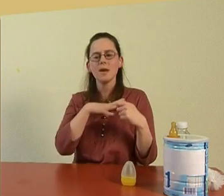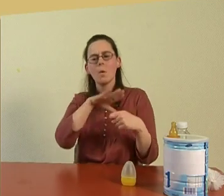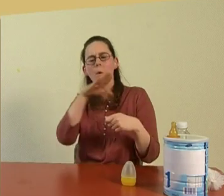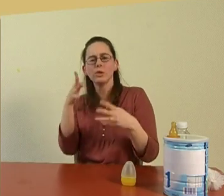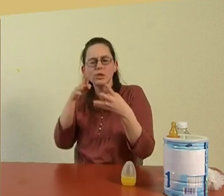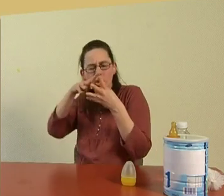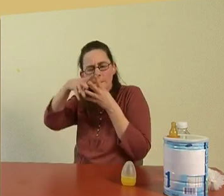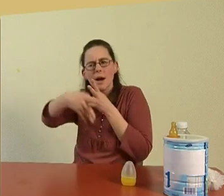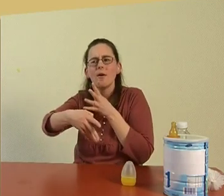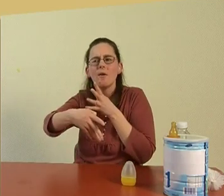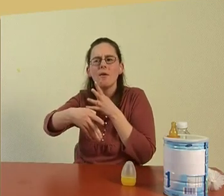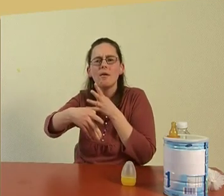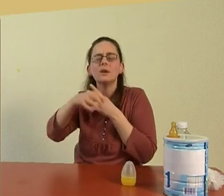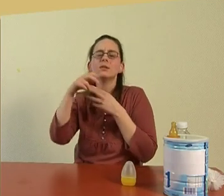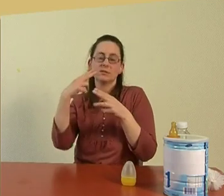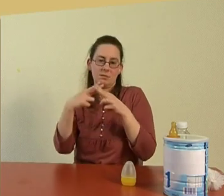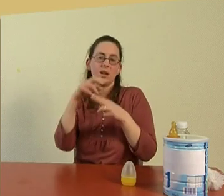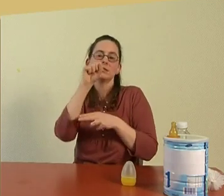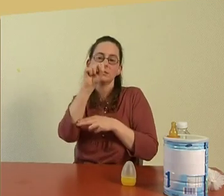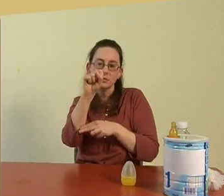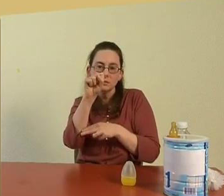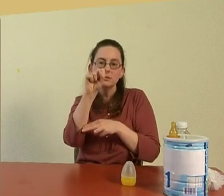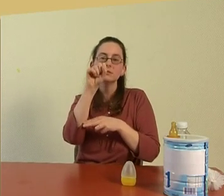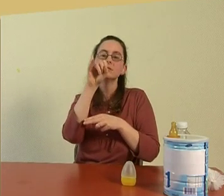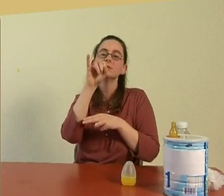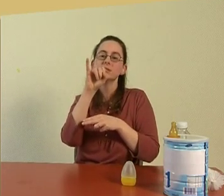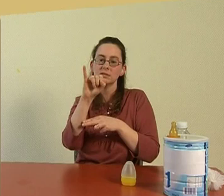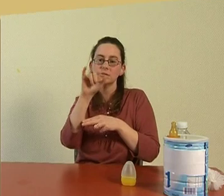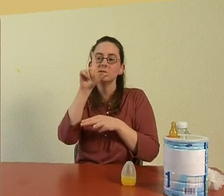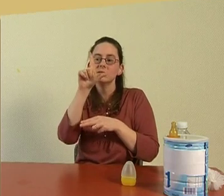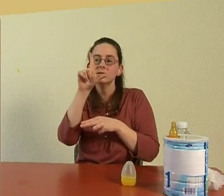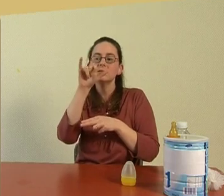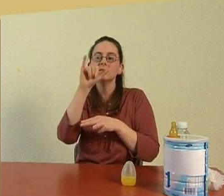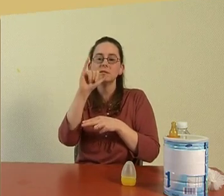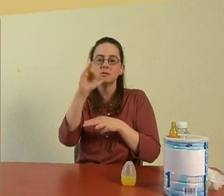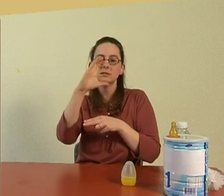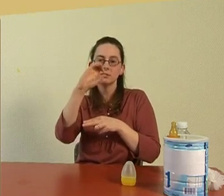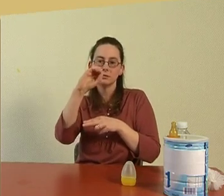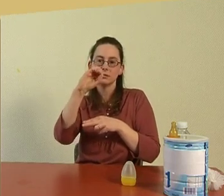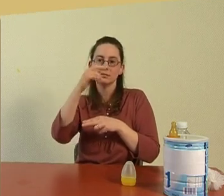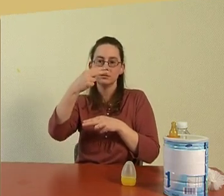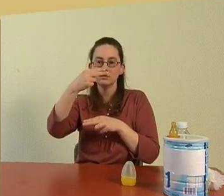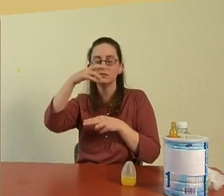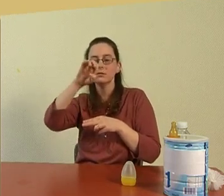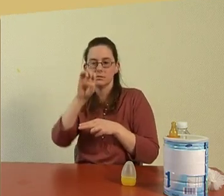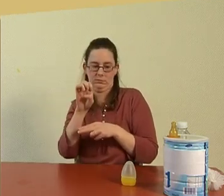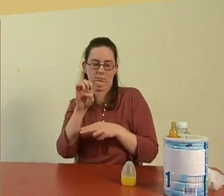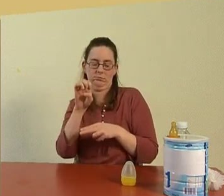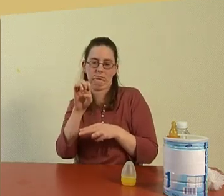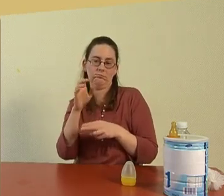il y en a en caoutchouc et d'autres plus transparents qui sont en